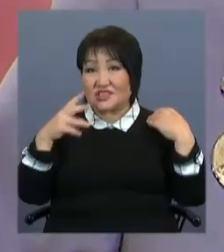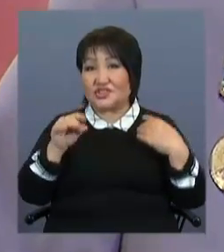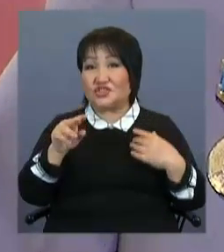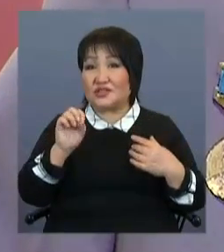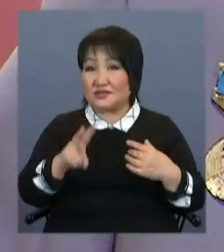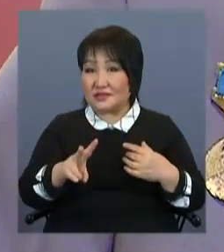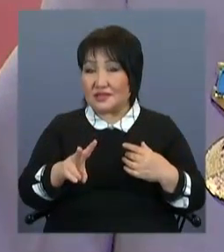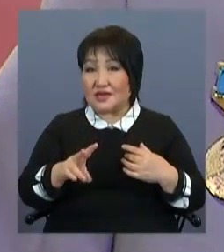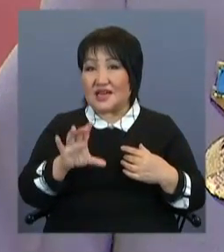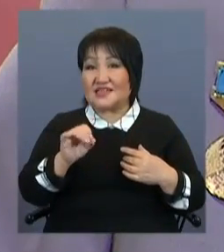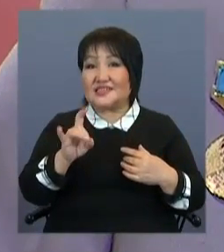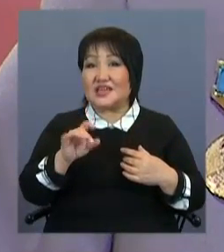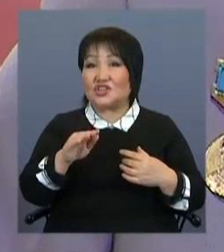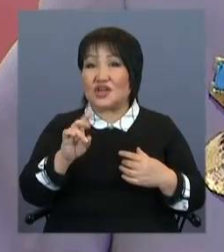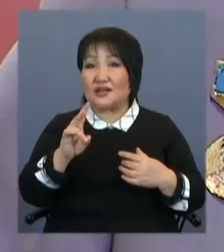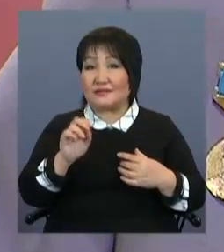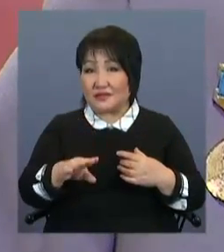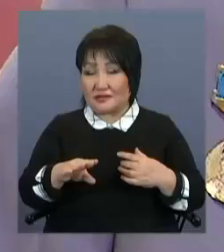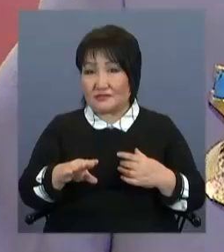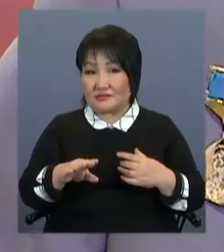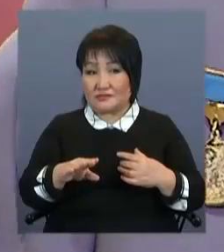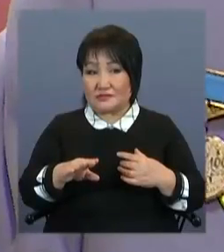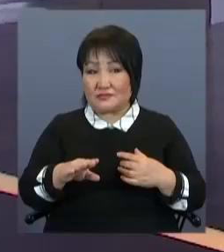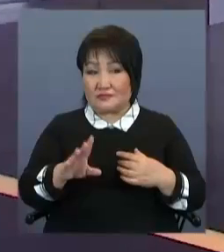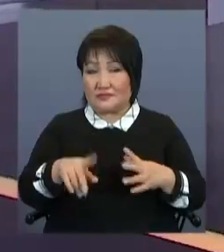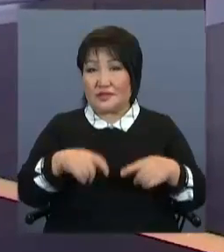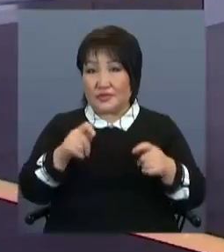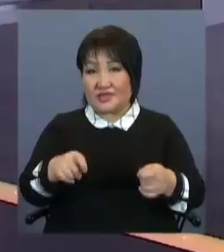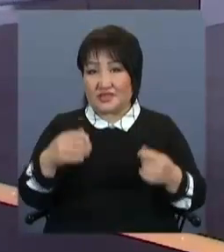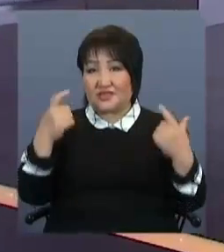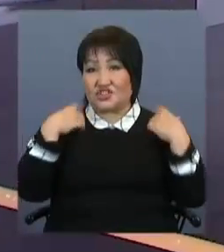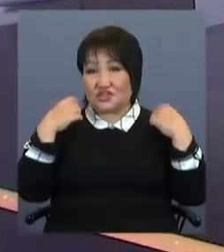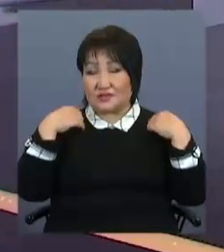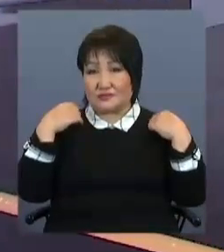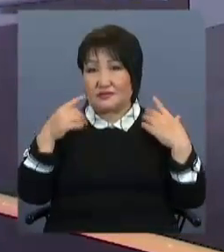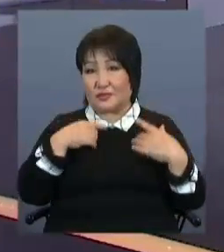сержант шенімен шығарып, сөйтуге де болады шығар деп ойлаймын.